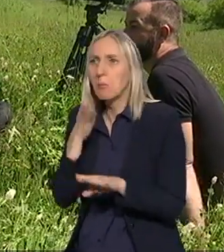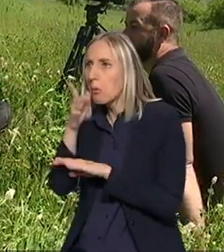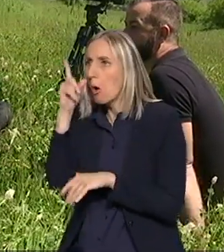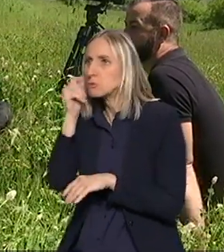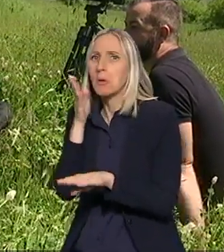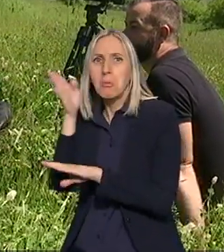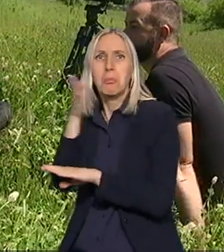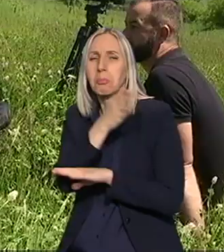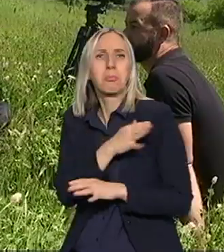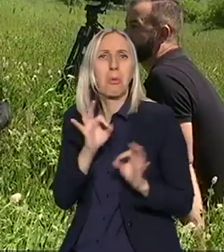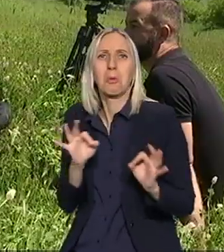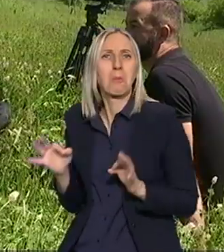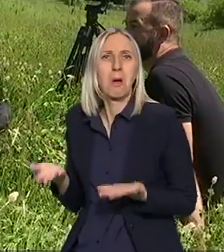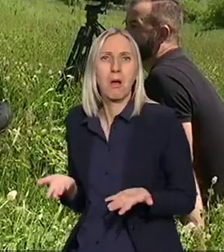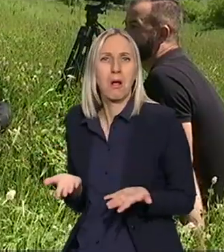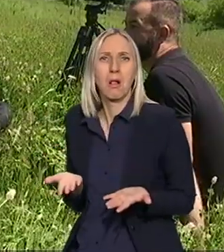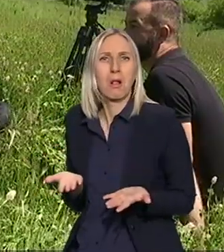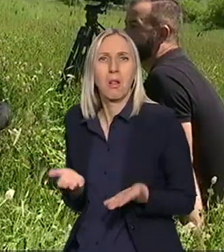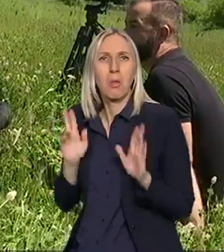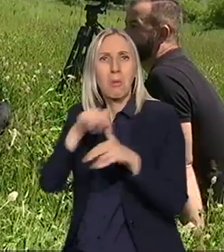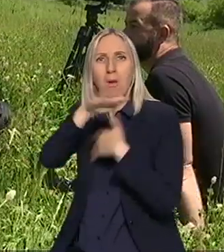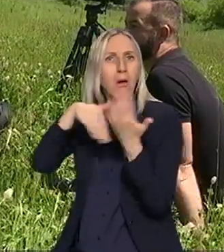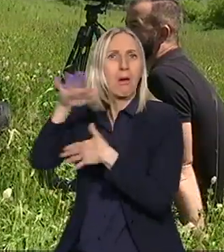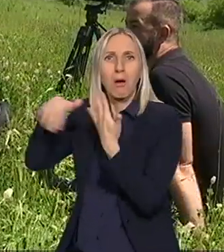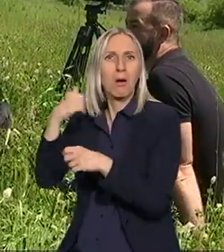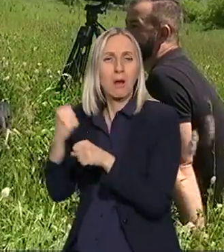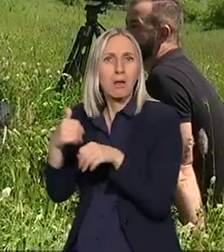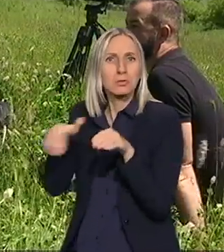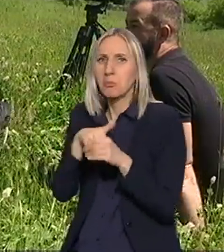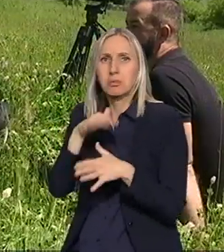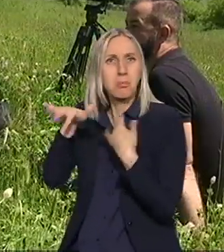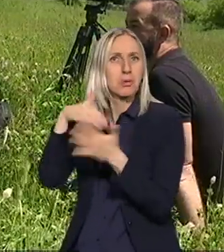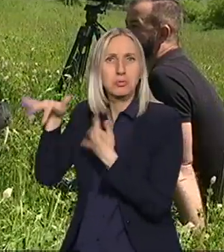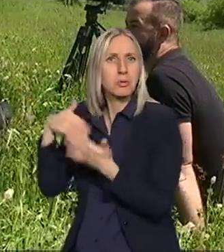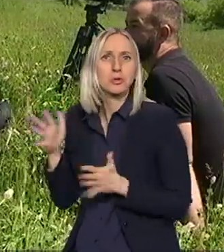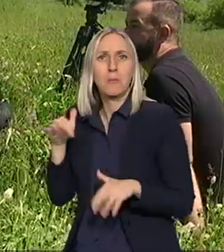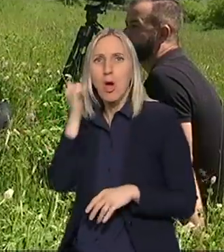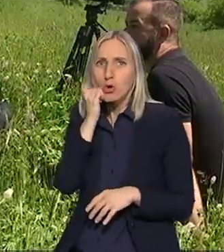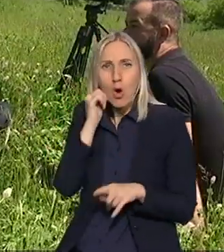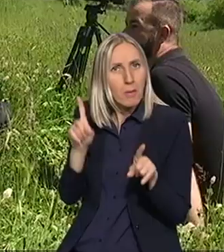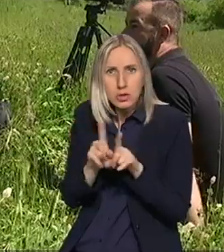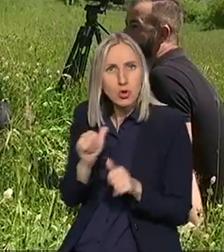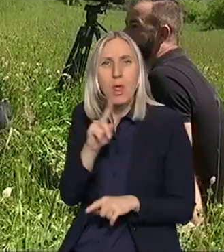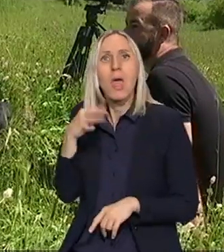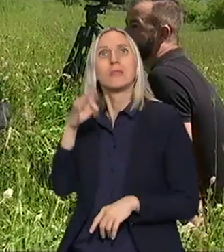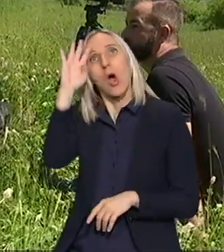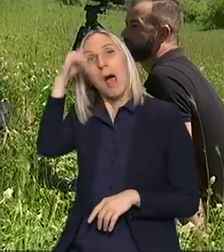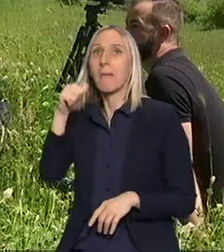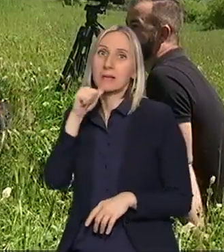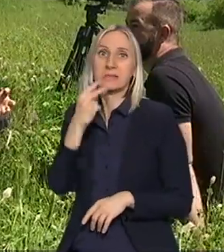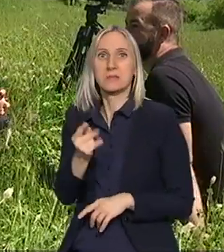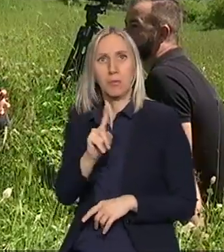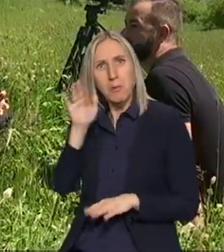znači, ima mešani ljudi koji radu zajedno, ima i Rome, da ne isključim to.